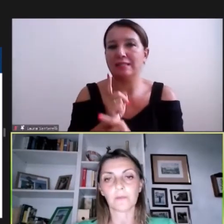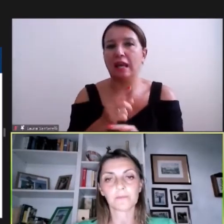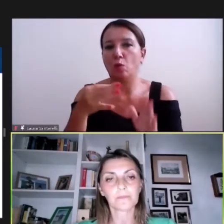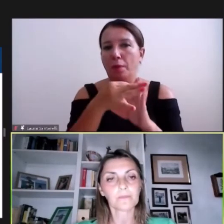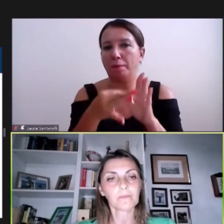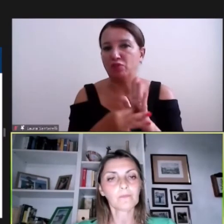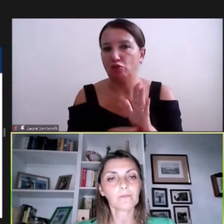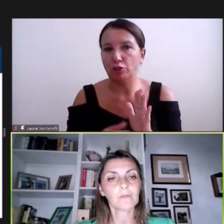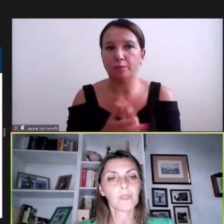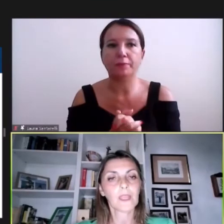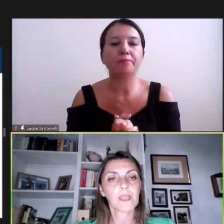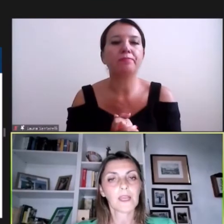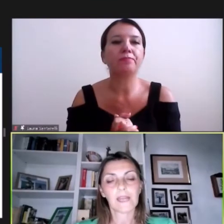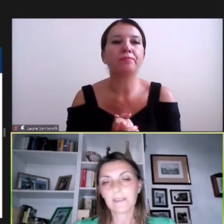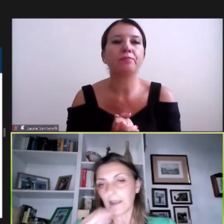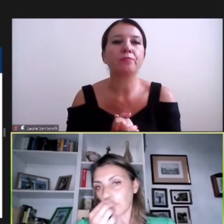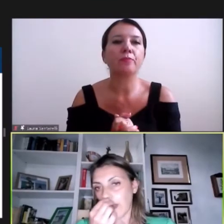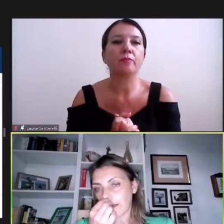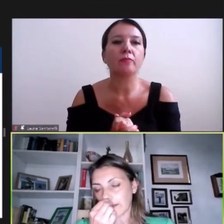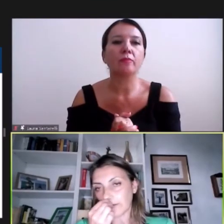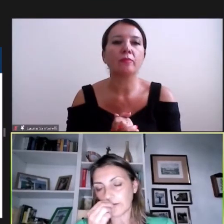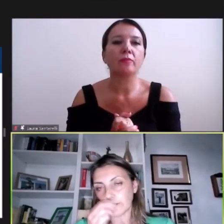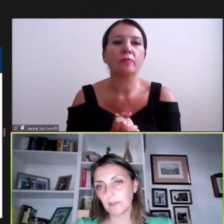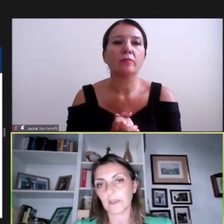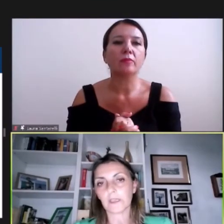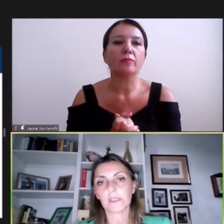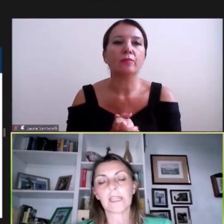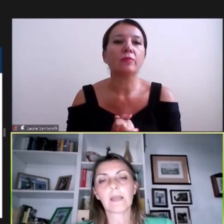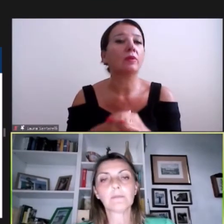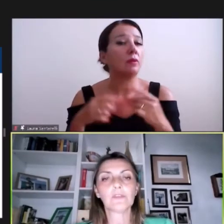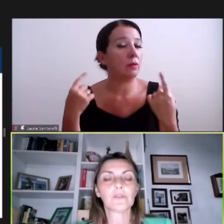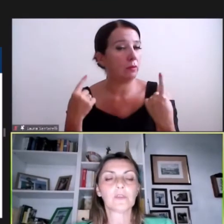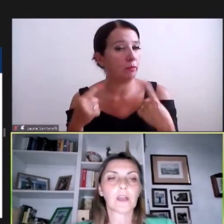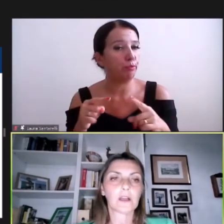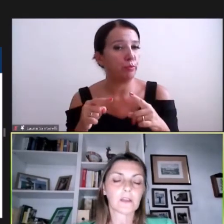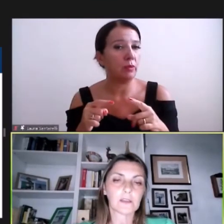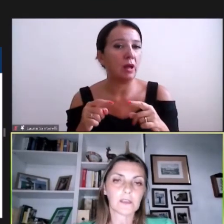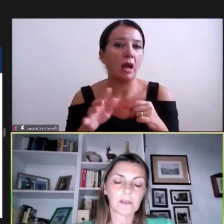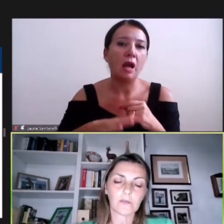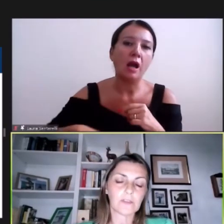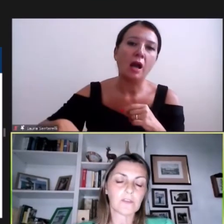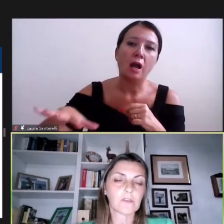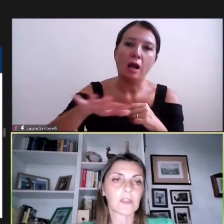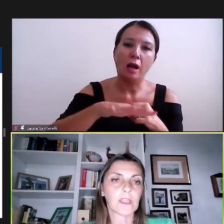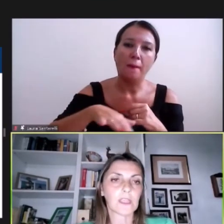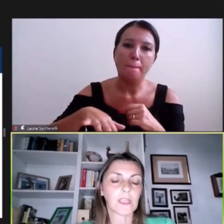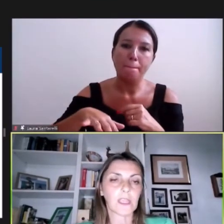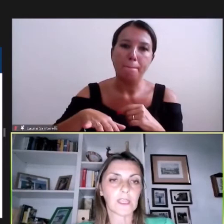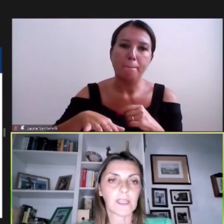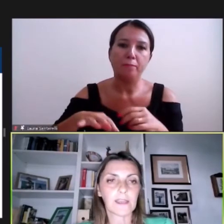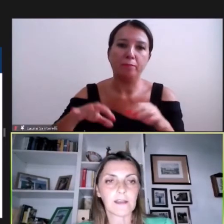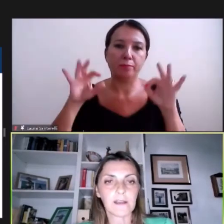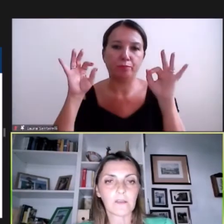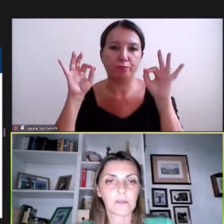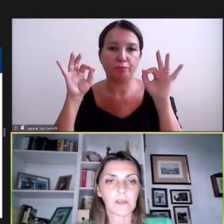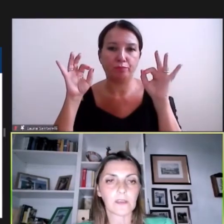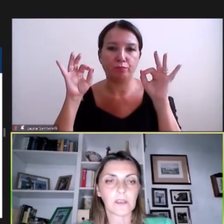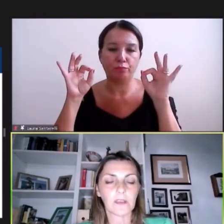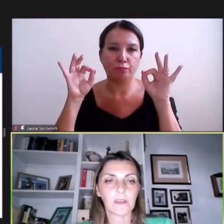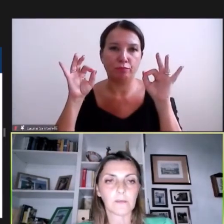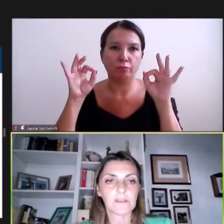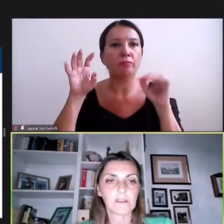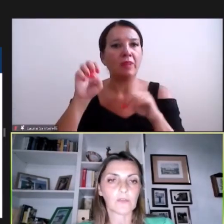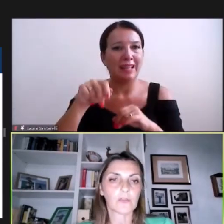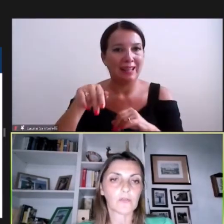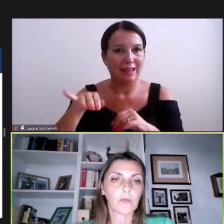principi. A tal riguardo, nell'ambito della convenzione che Enea ha con